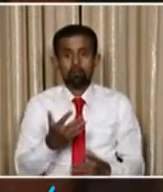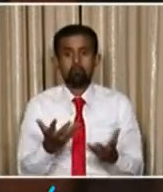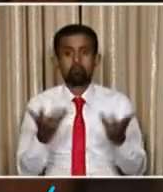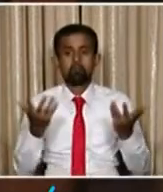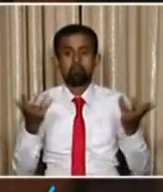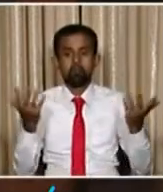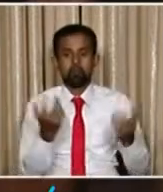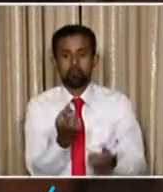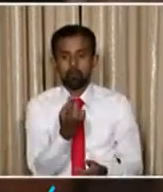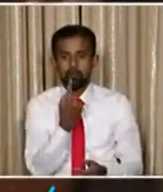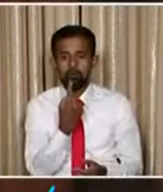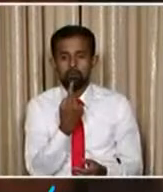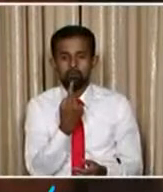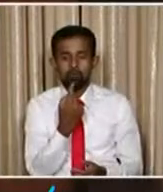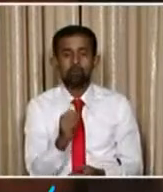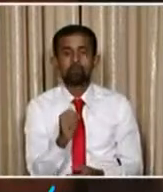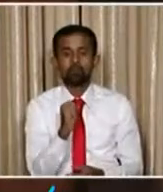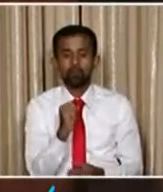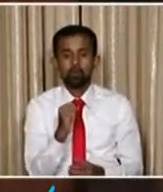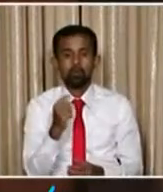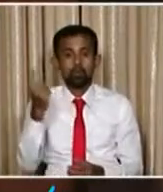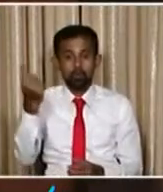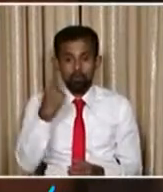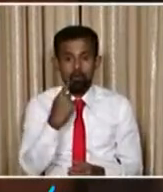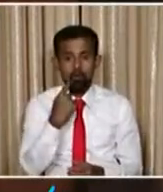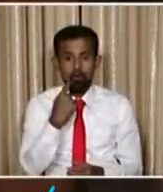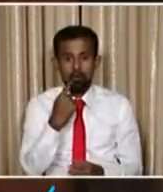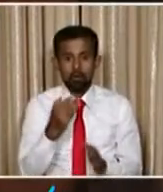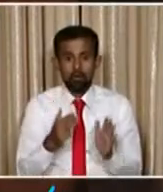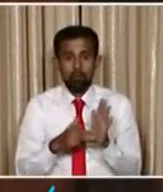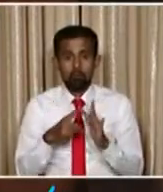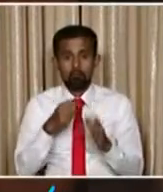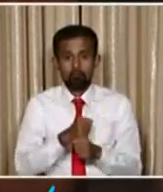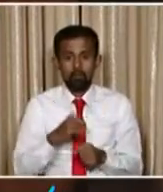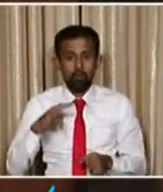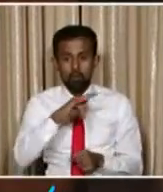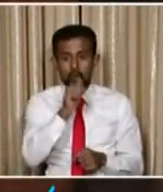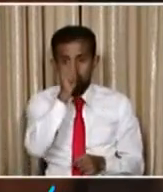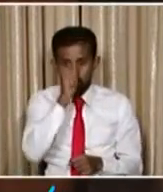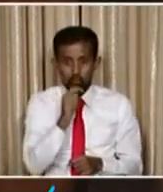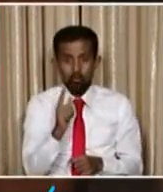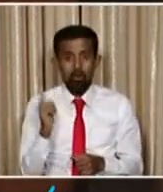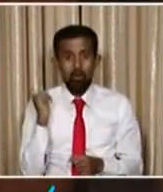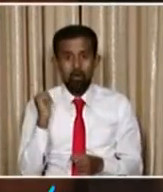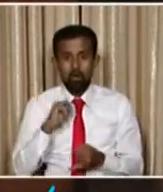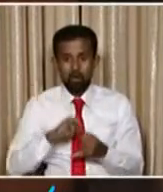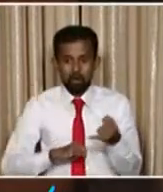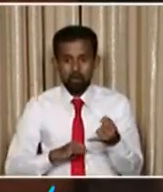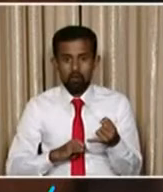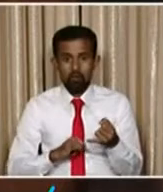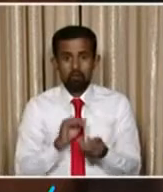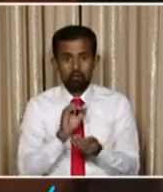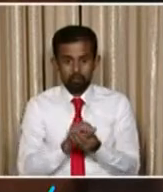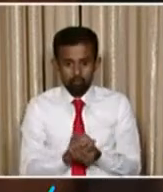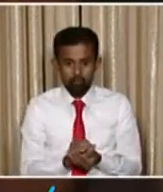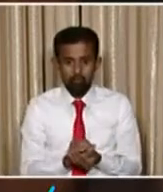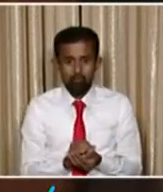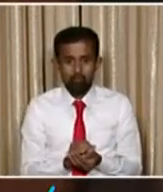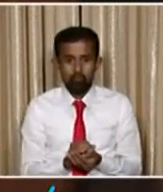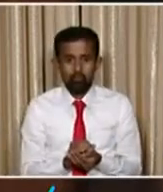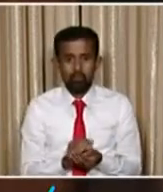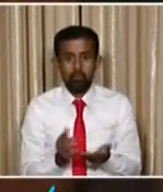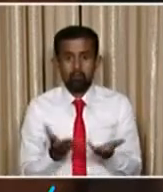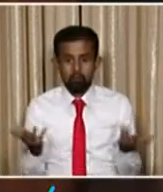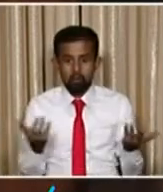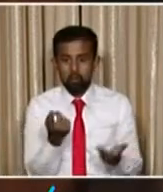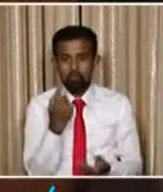කියනවා. මොකද්ද ඒකට හේතුව? රටෙන් අහන්නේ මොනවද? මිග් වලින් හොරකම් කරපු හිටපු ආරක්ෂක ලේකම්ව ආරක්ෂා කරන්න බෑ කියලා